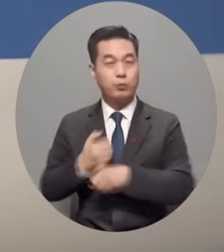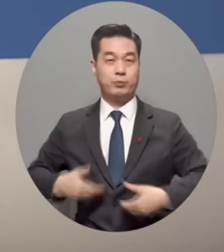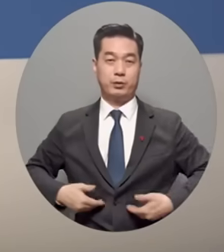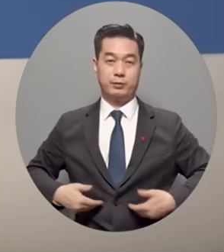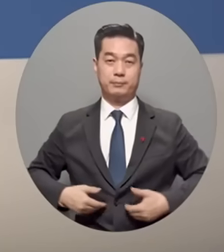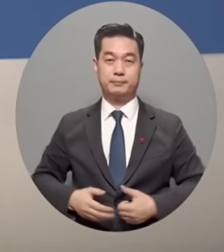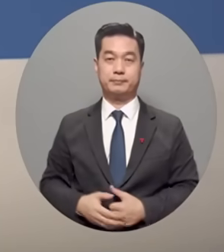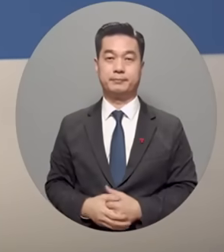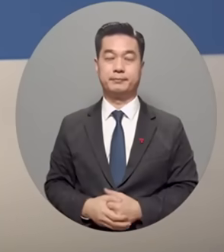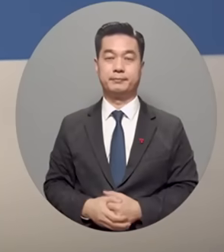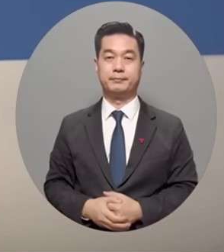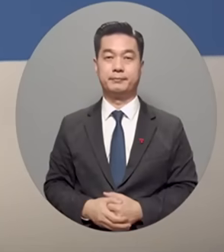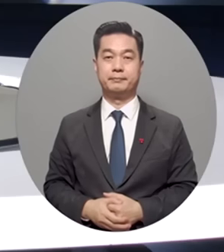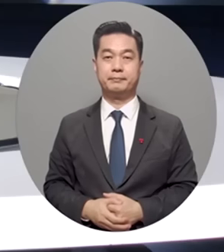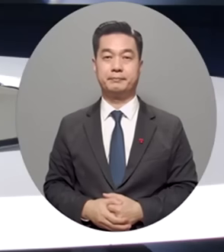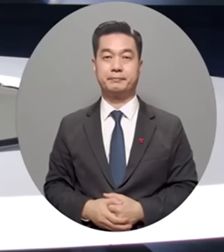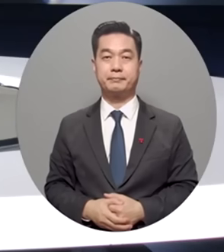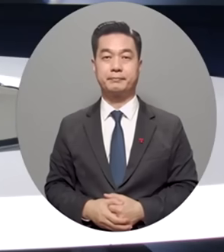뉴스 고재민입니다.